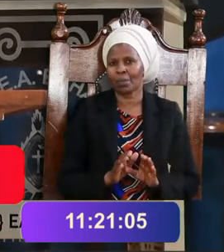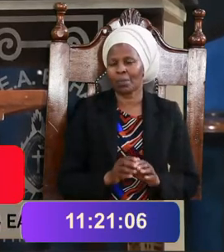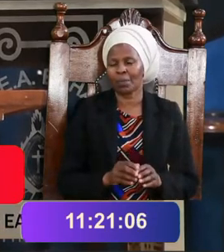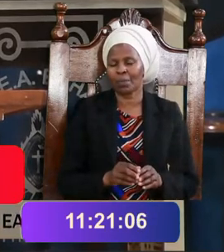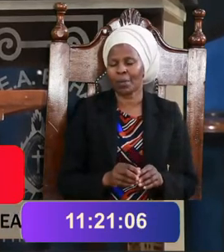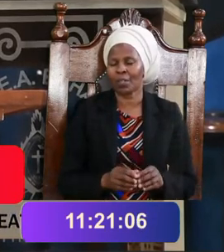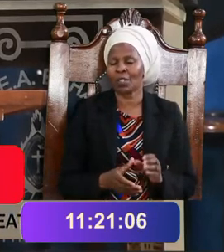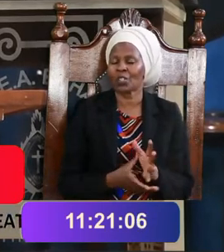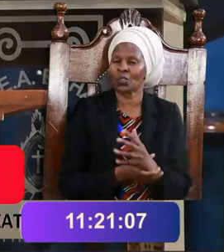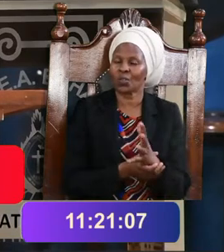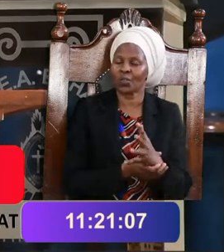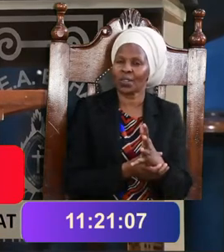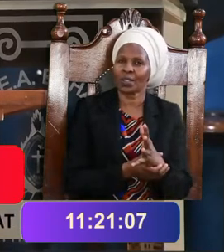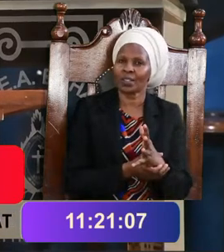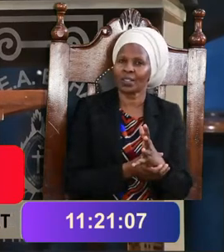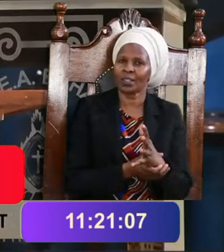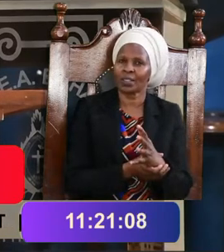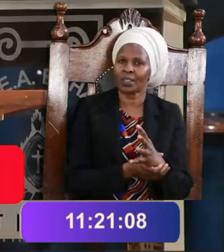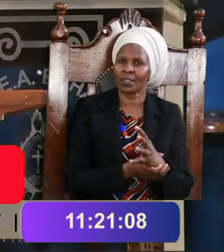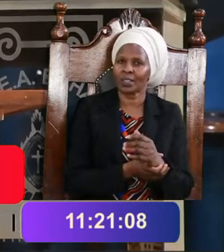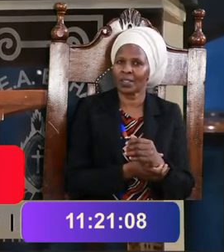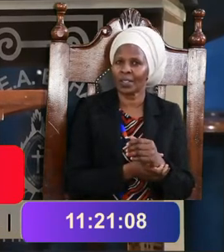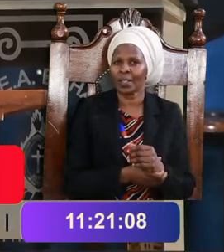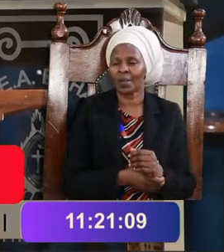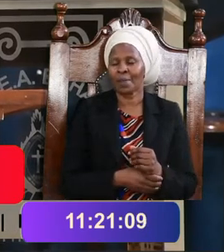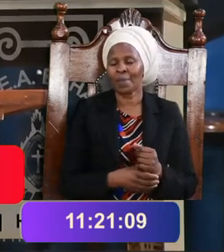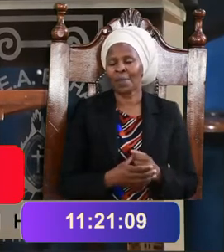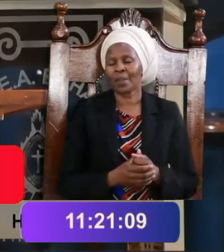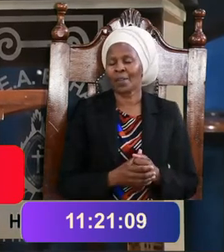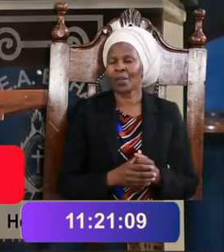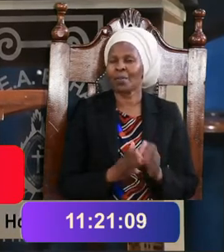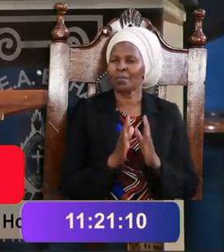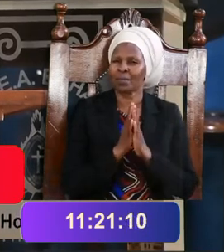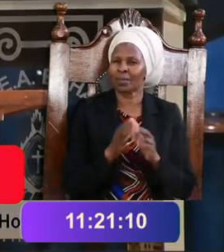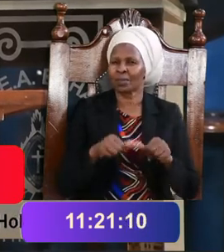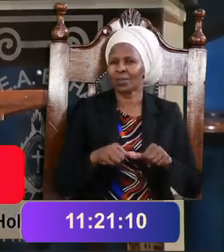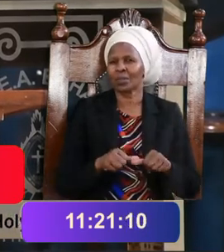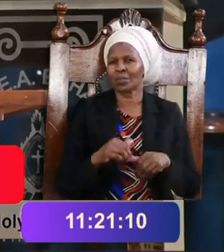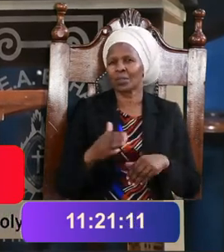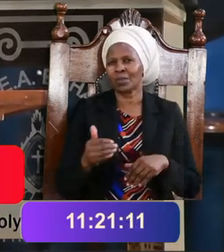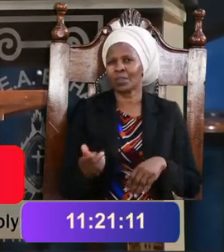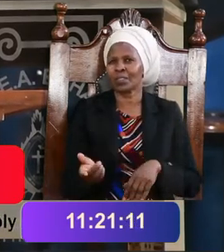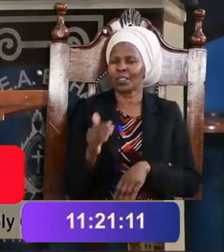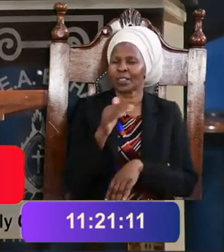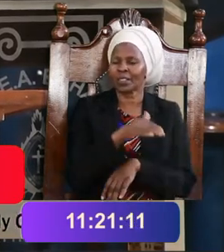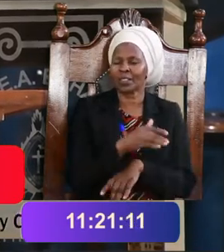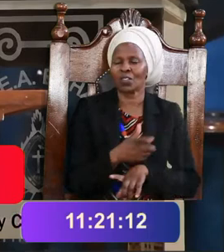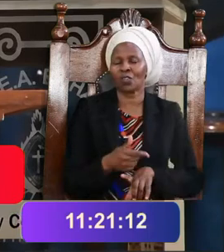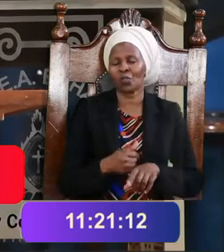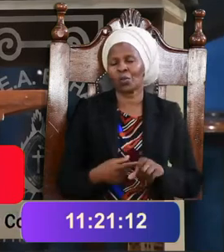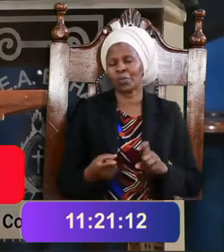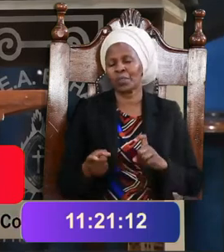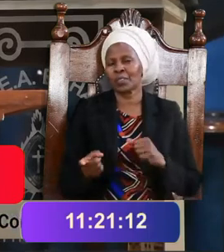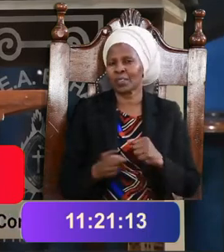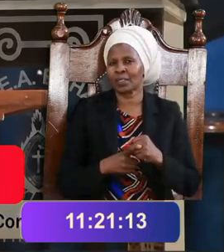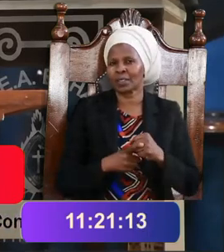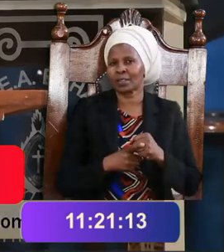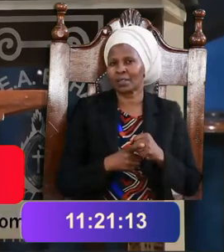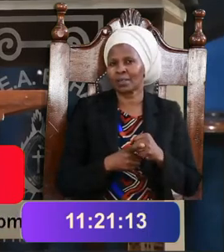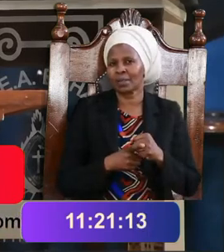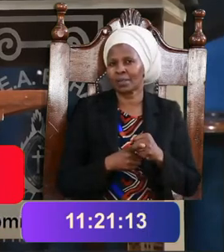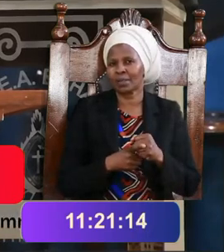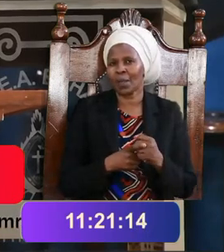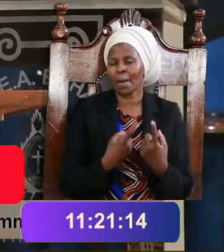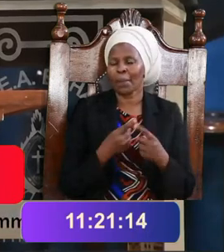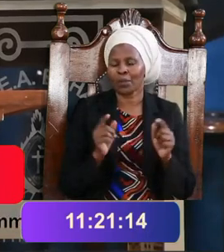Dagureti, Mutaratara. Maombi inaendelea kila jioni kuanzia saa 12:30,